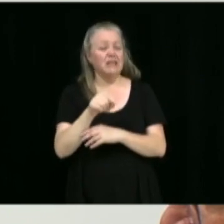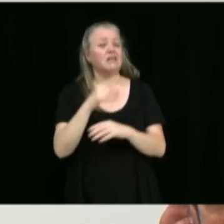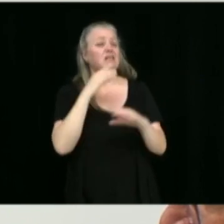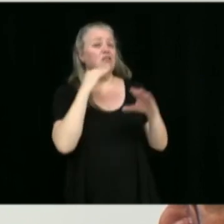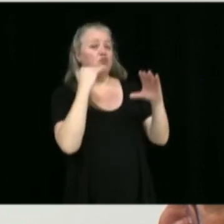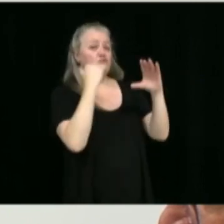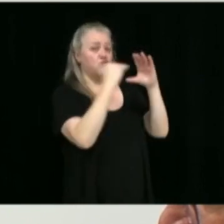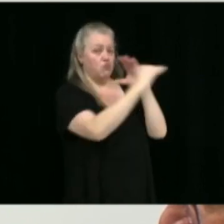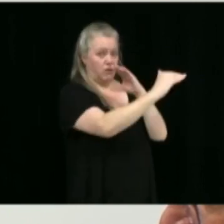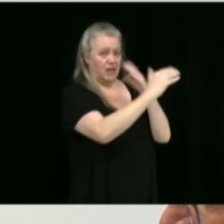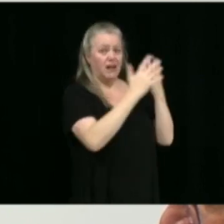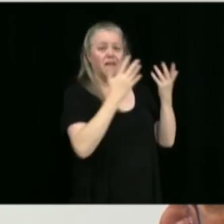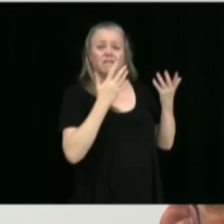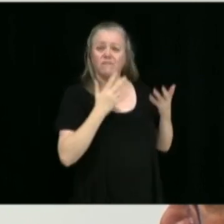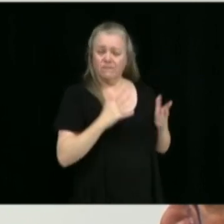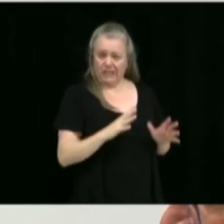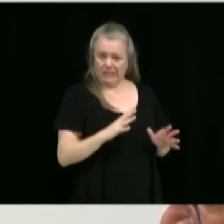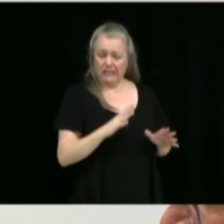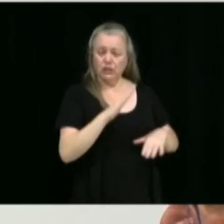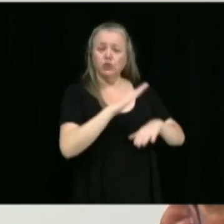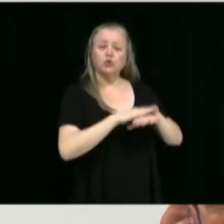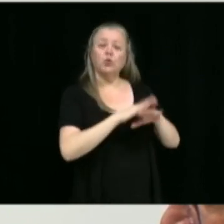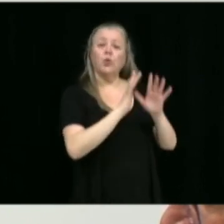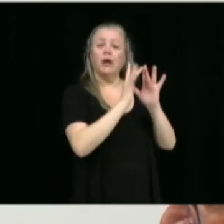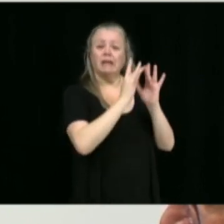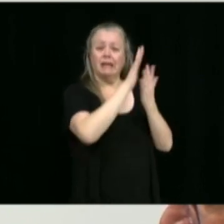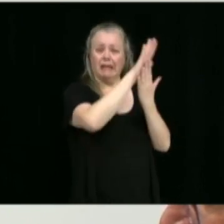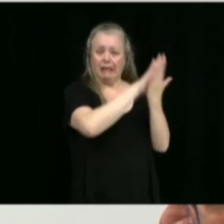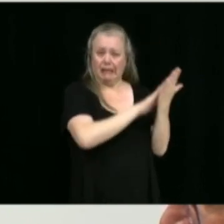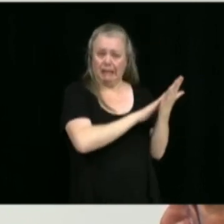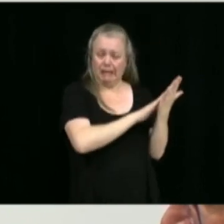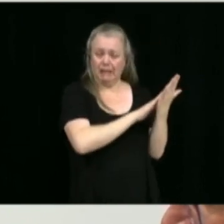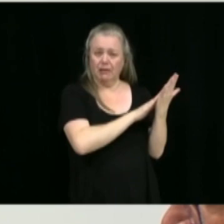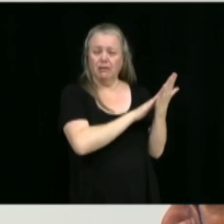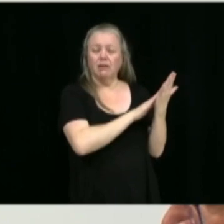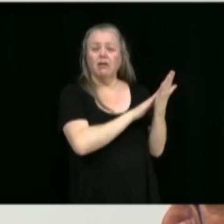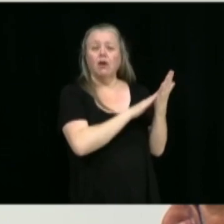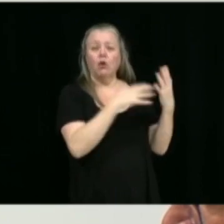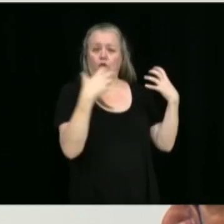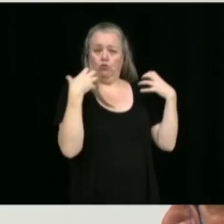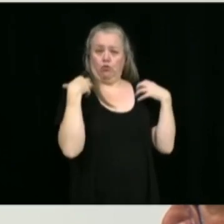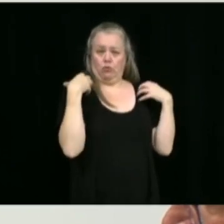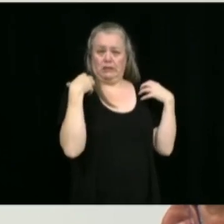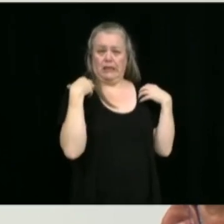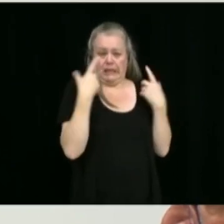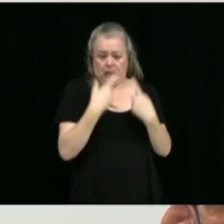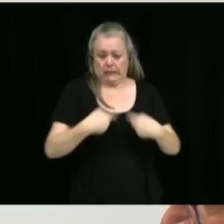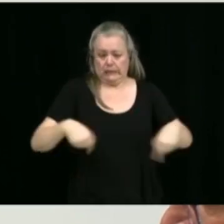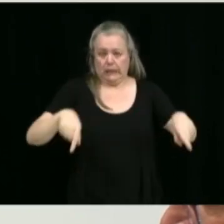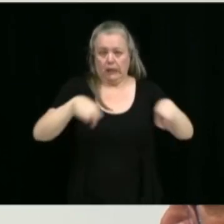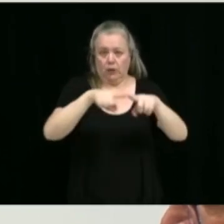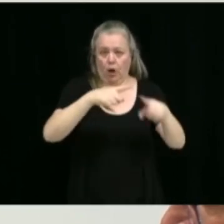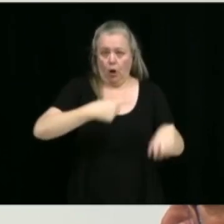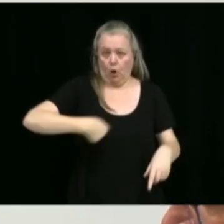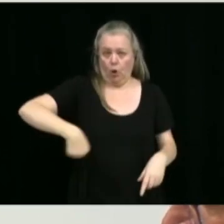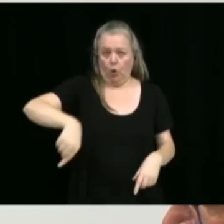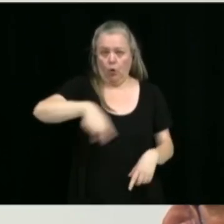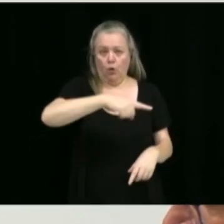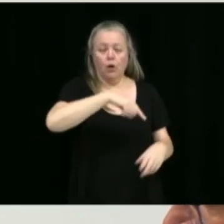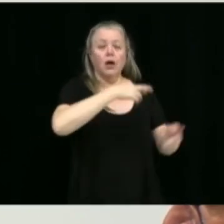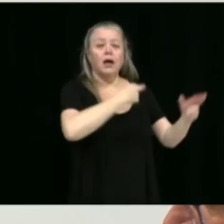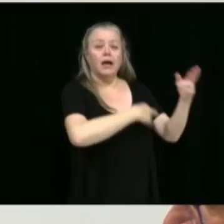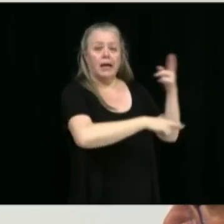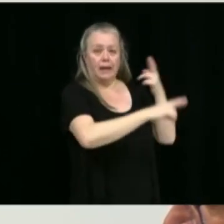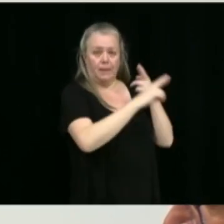a été envoyé via le site Internet de la Ville et aux conseillers du secteur. Une réponse a